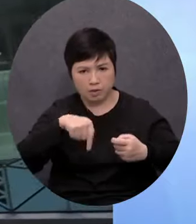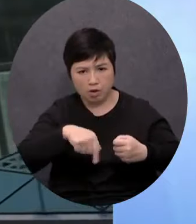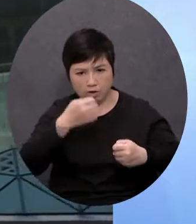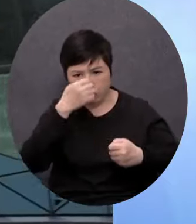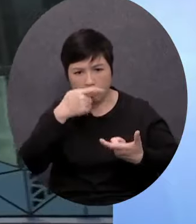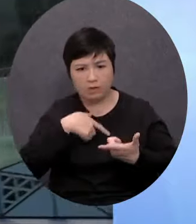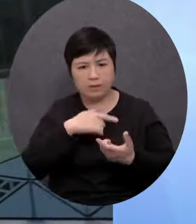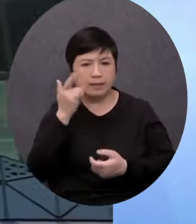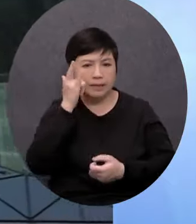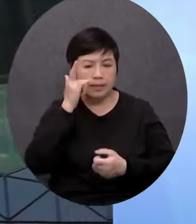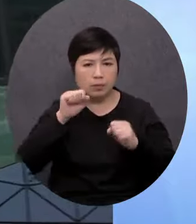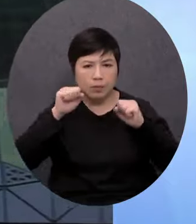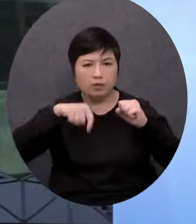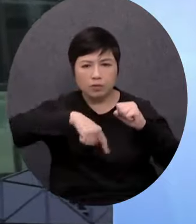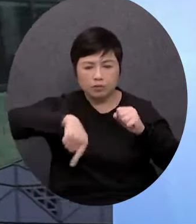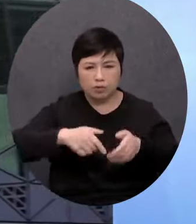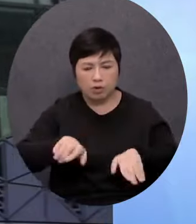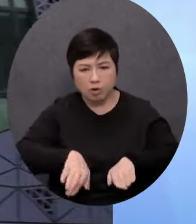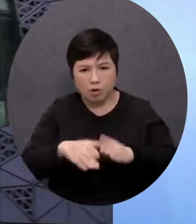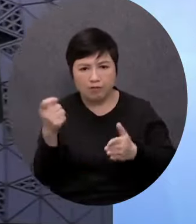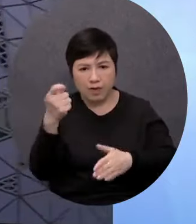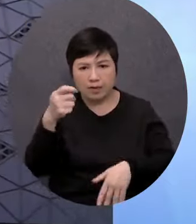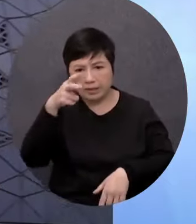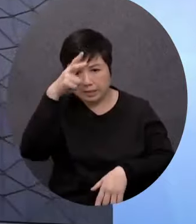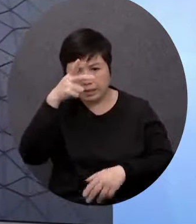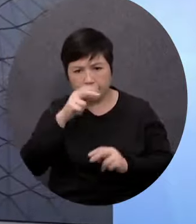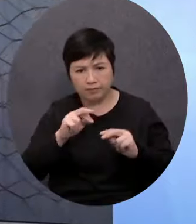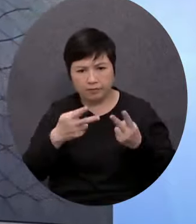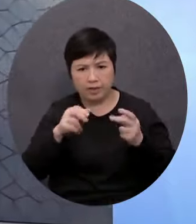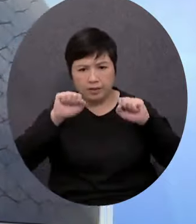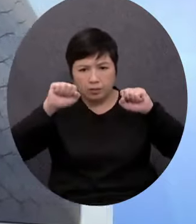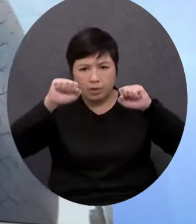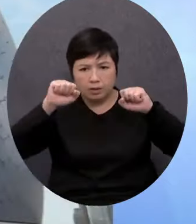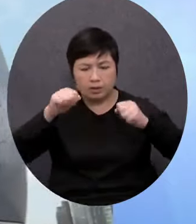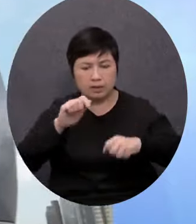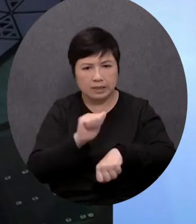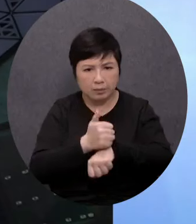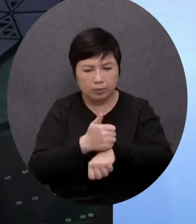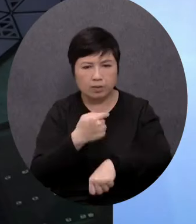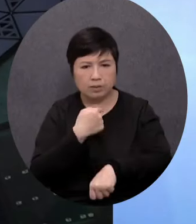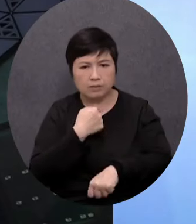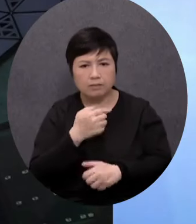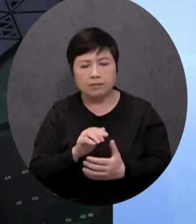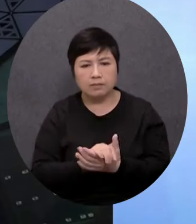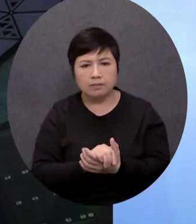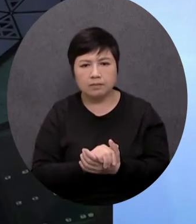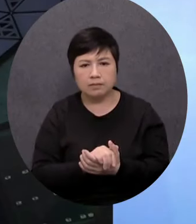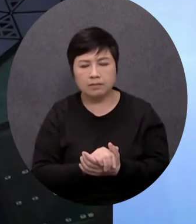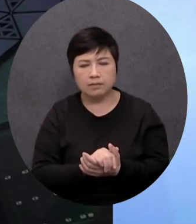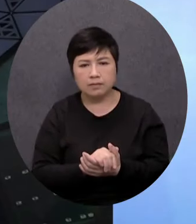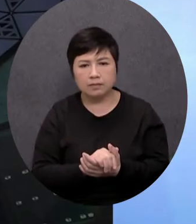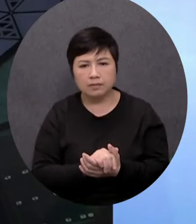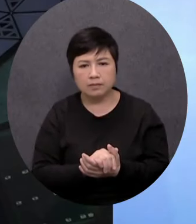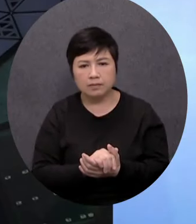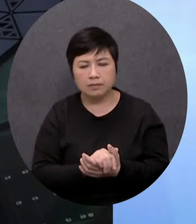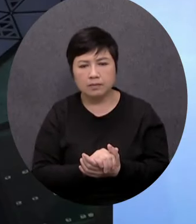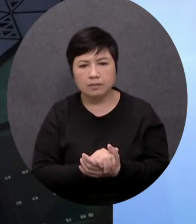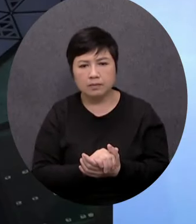园将会启用，希望政府把握好发展运动体育的机遇。香港电台记者朱石君报